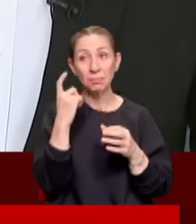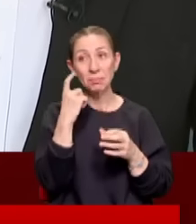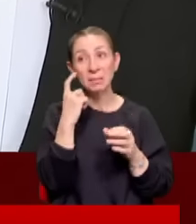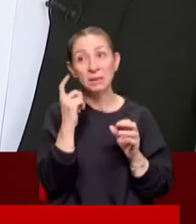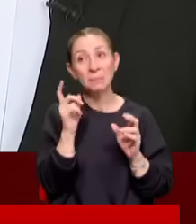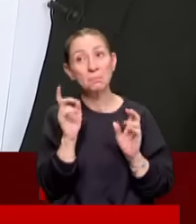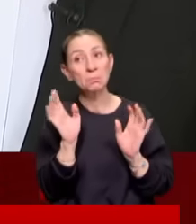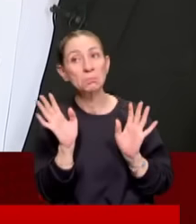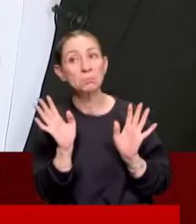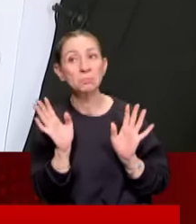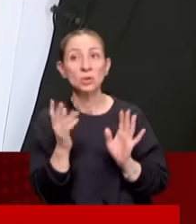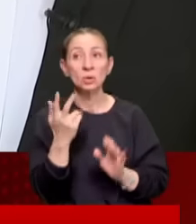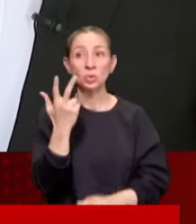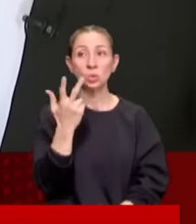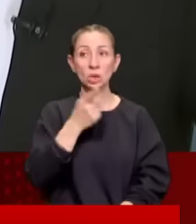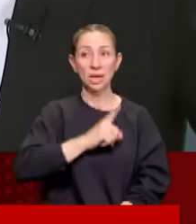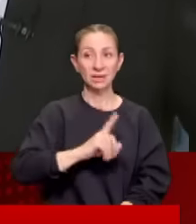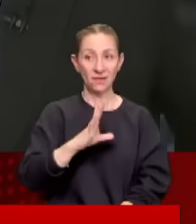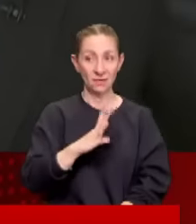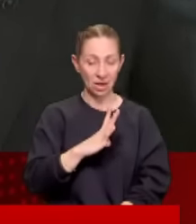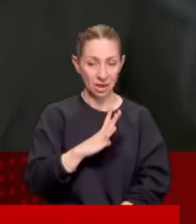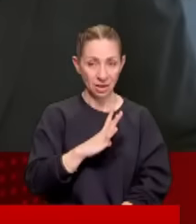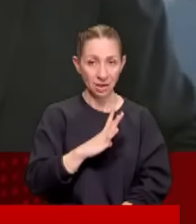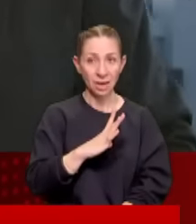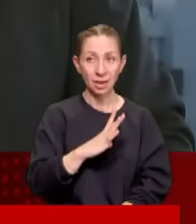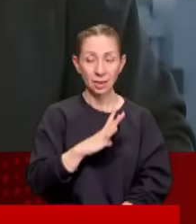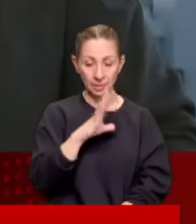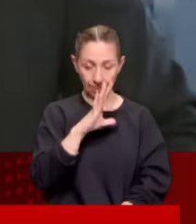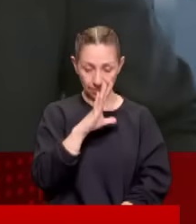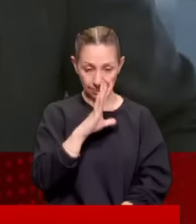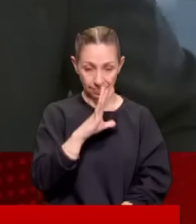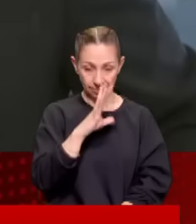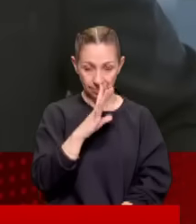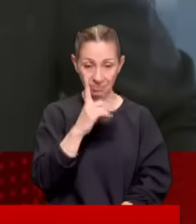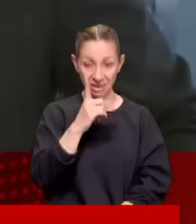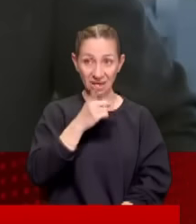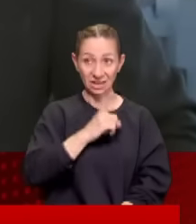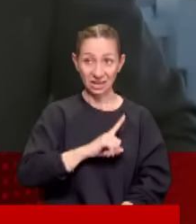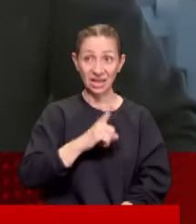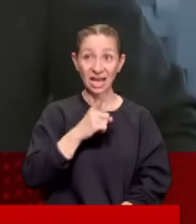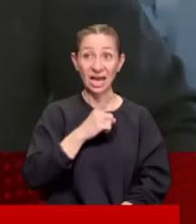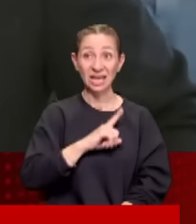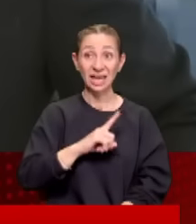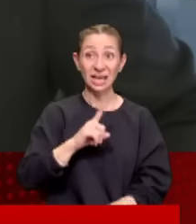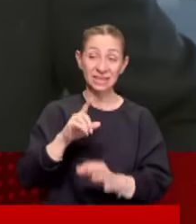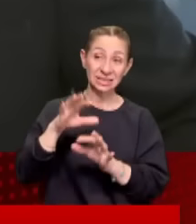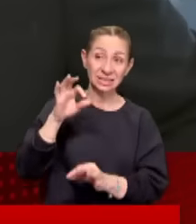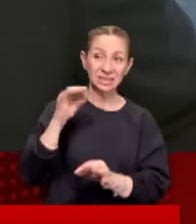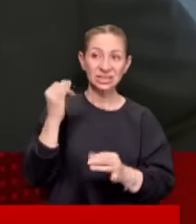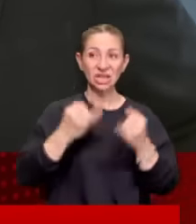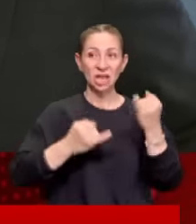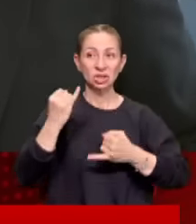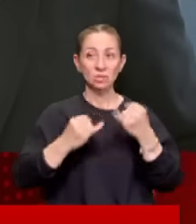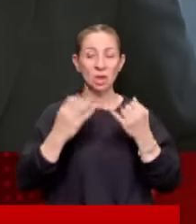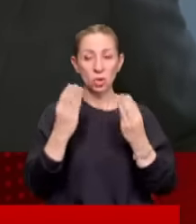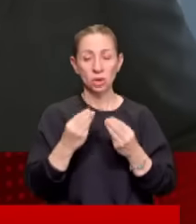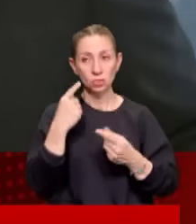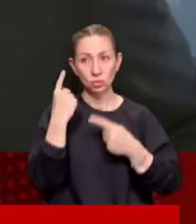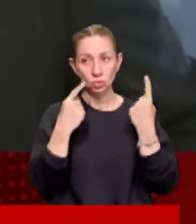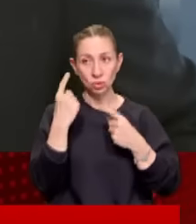kadarıyla 3 tane aday var. Bir adayın adaylık durumunu tartışmalı olarak